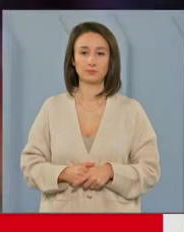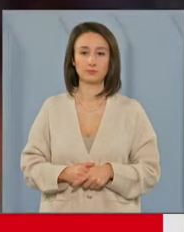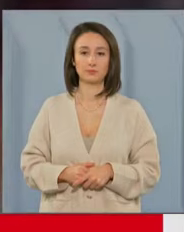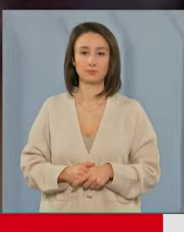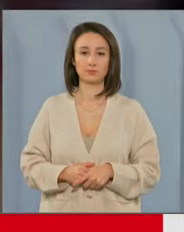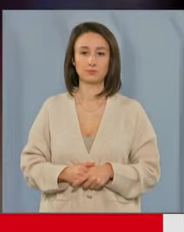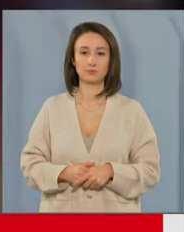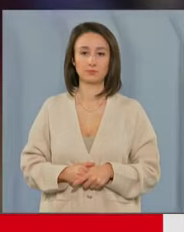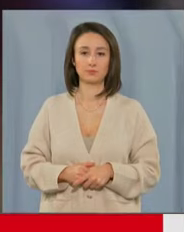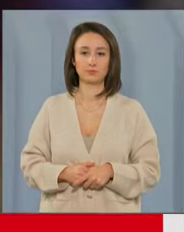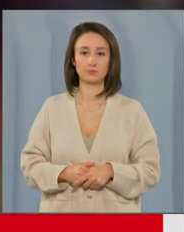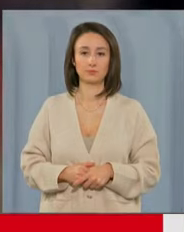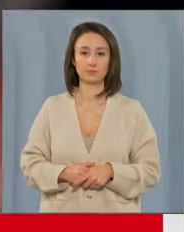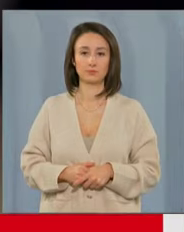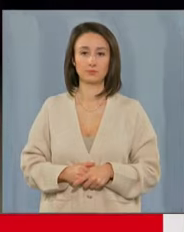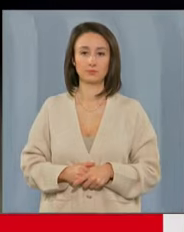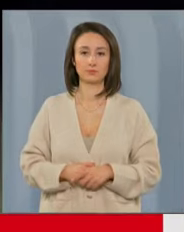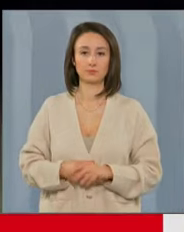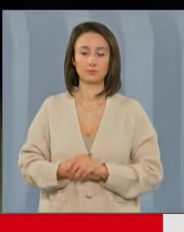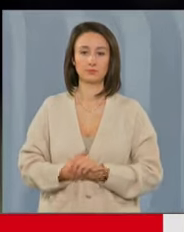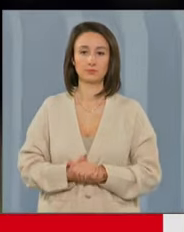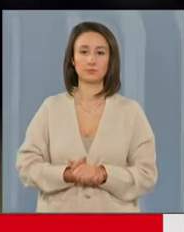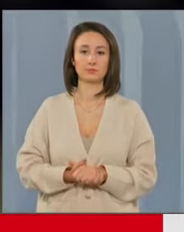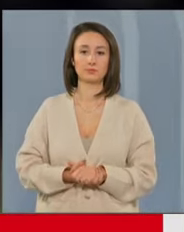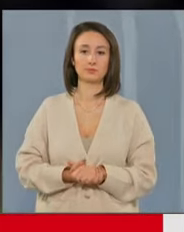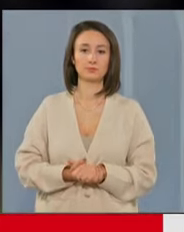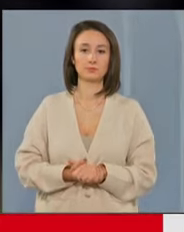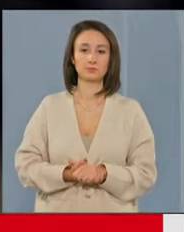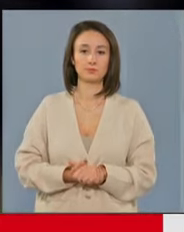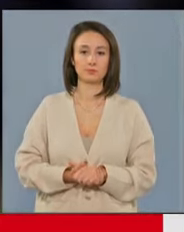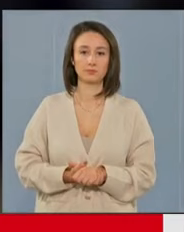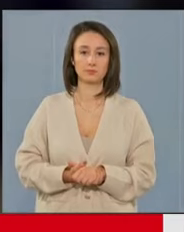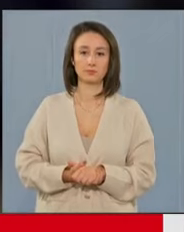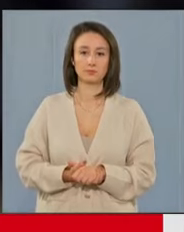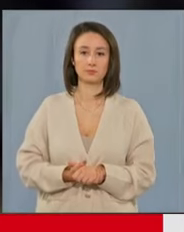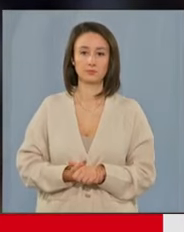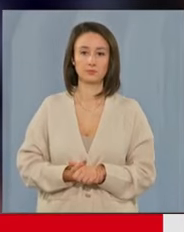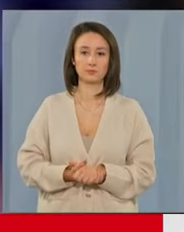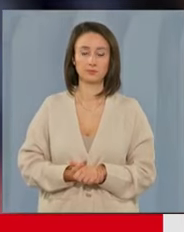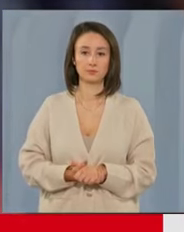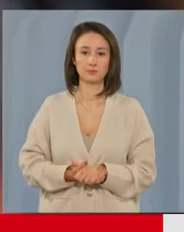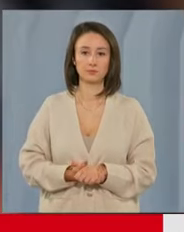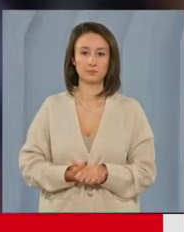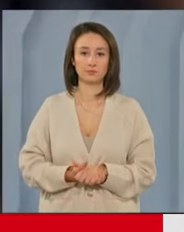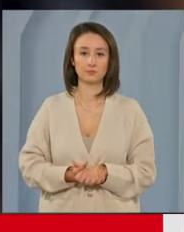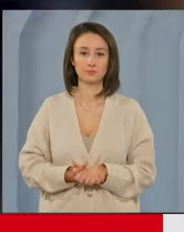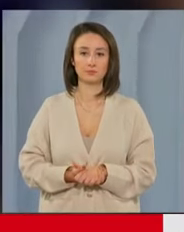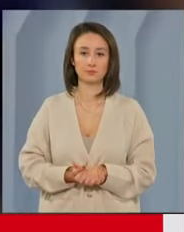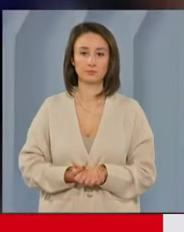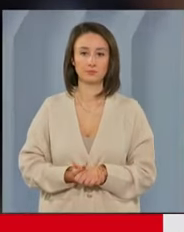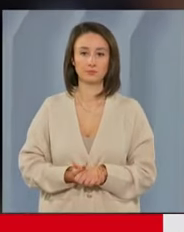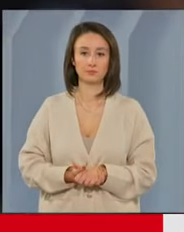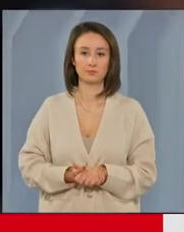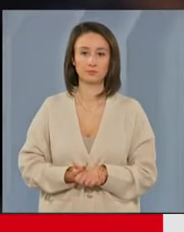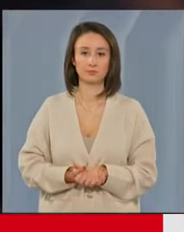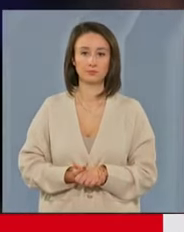Apasă frâna! Bă, filmați-vă, bă! Tu nu ești dragul la cap? Da, nu sunt! Bă, e lumea pe stradă, vrei să moară cineva? Tot fi lumea în America,